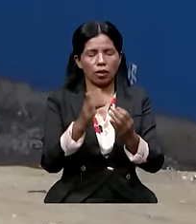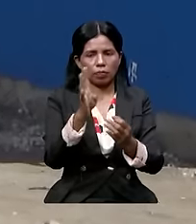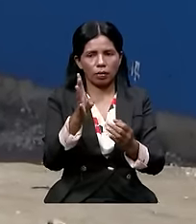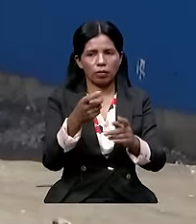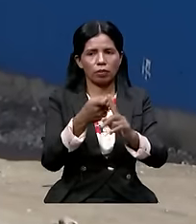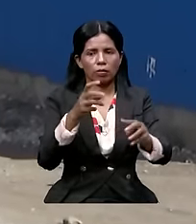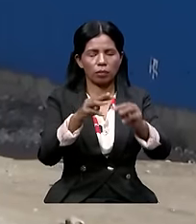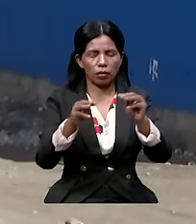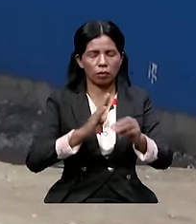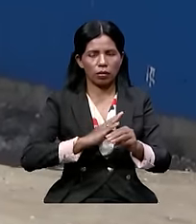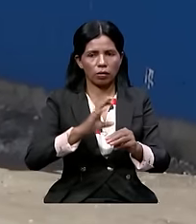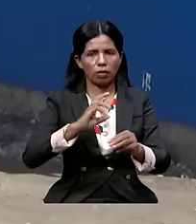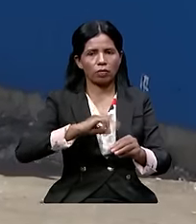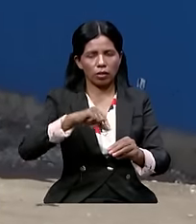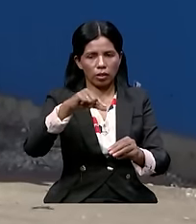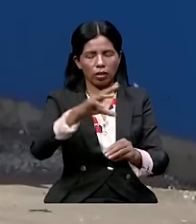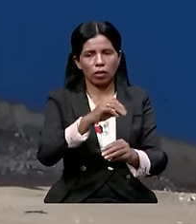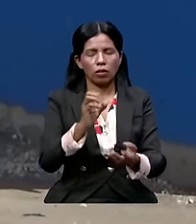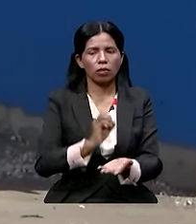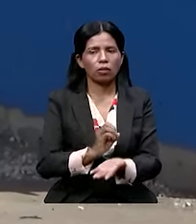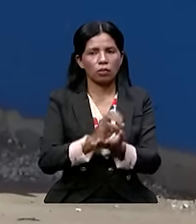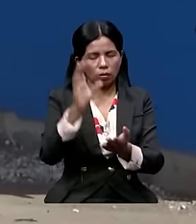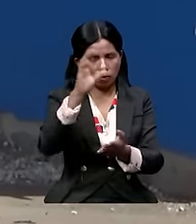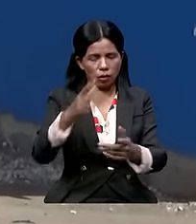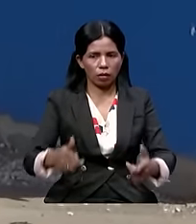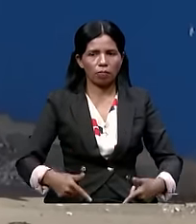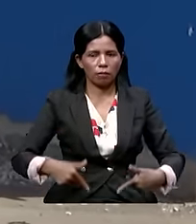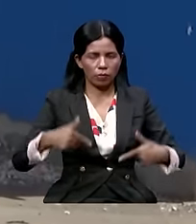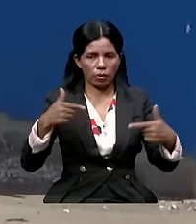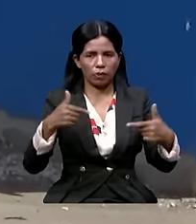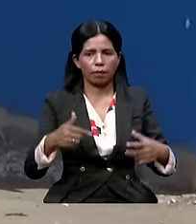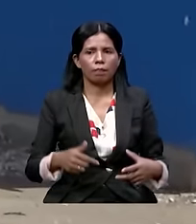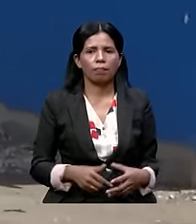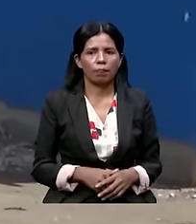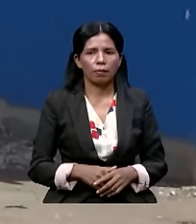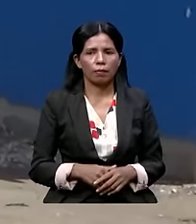husi munisipi ubaukau wikeke no oikusi odibuka moris abrong amral zemen